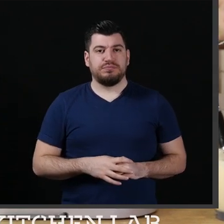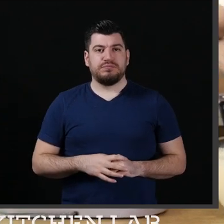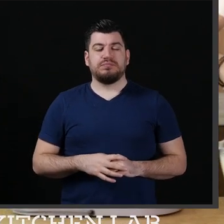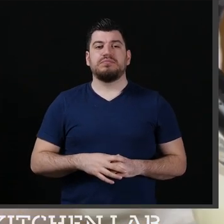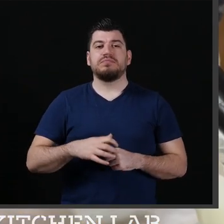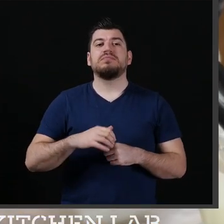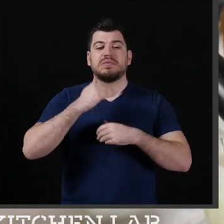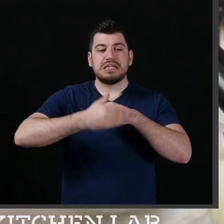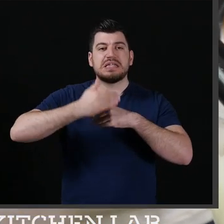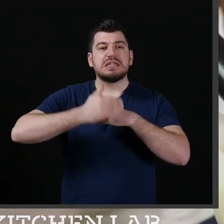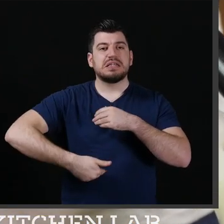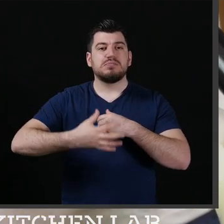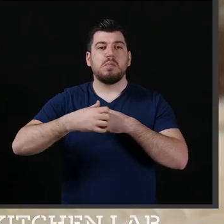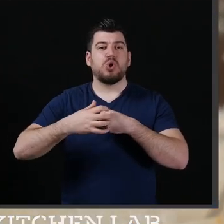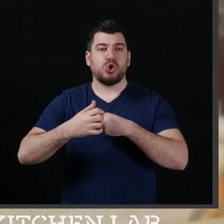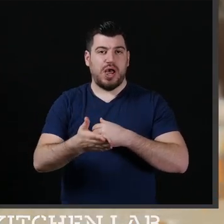Σύσμα από ένα πορτοκάλι